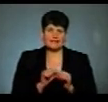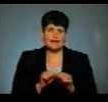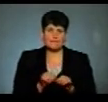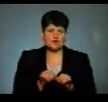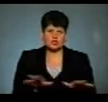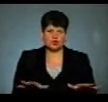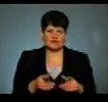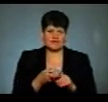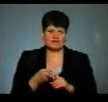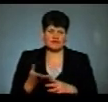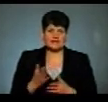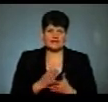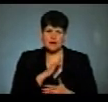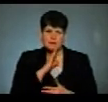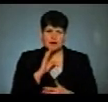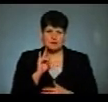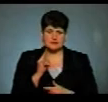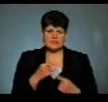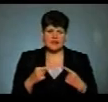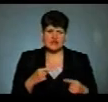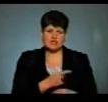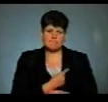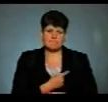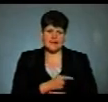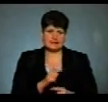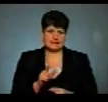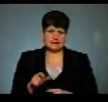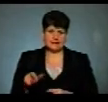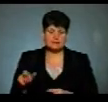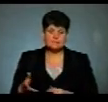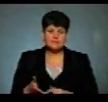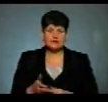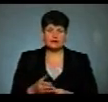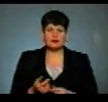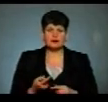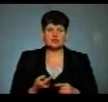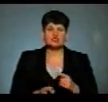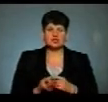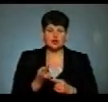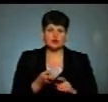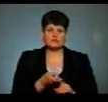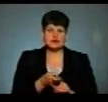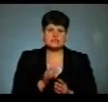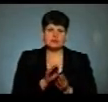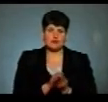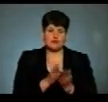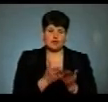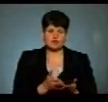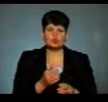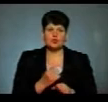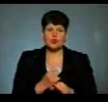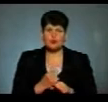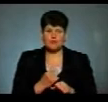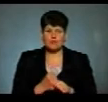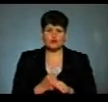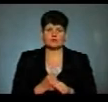Є мама з дитиною, а решта медики. Джерело інфекції було на похороні. Роботи в епідеміологів і в сімейних